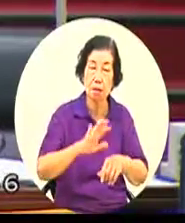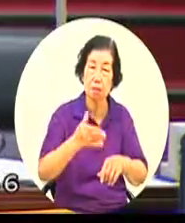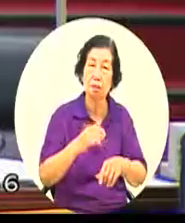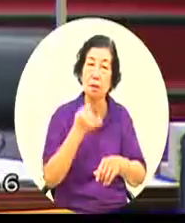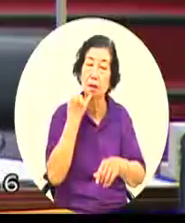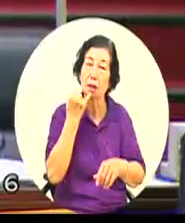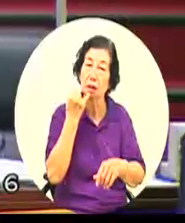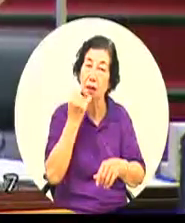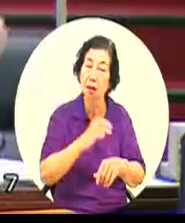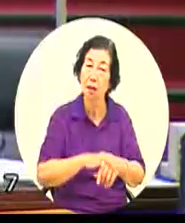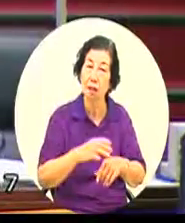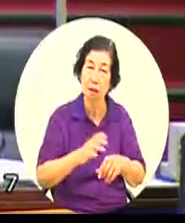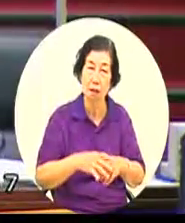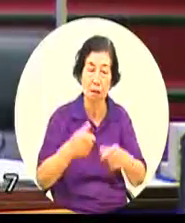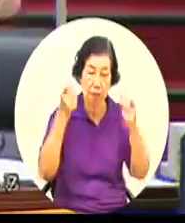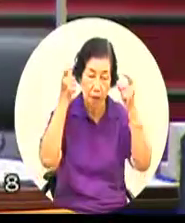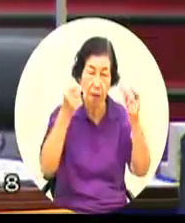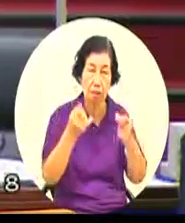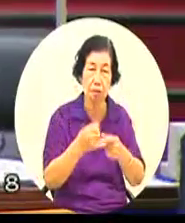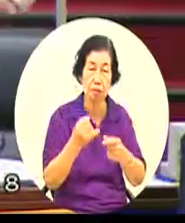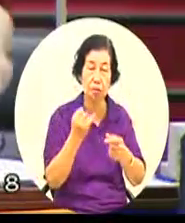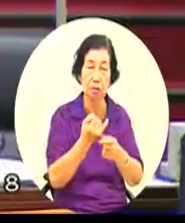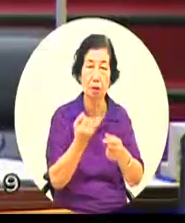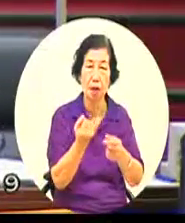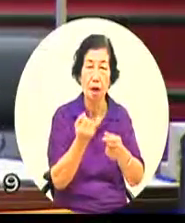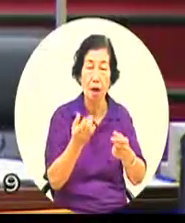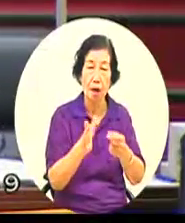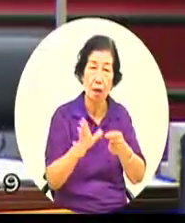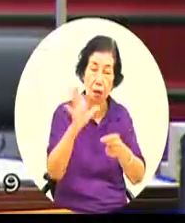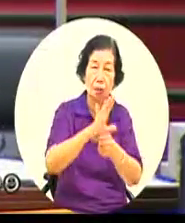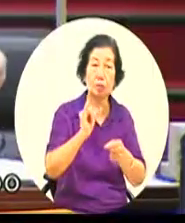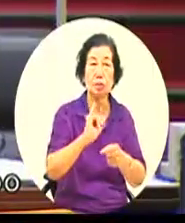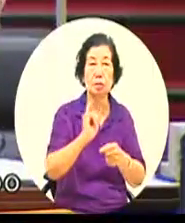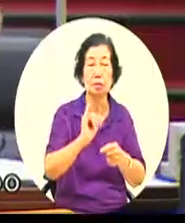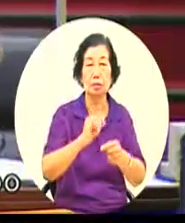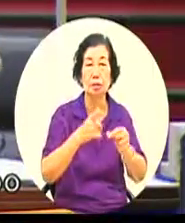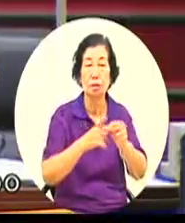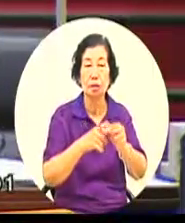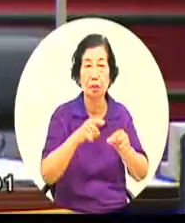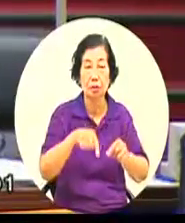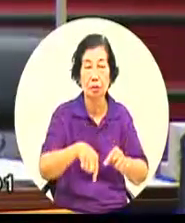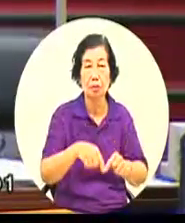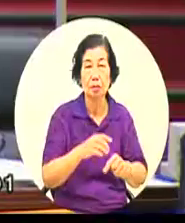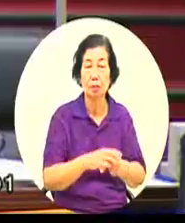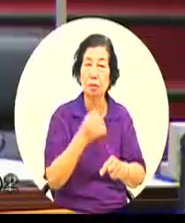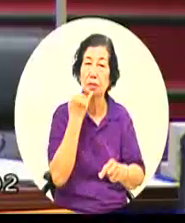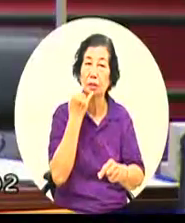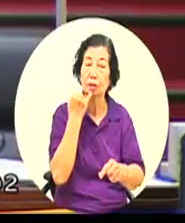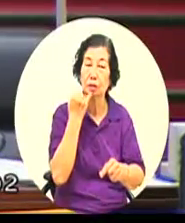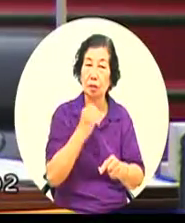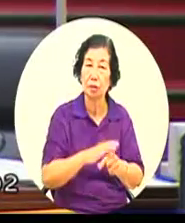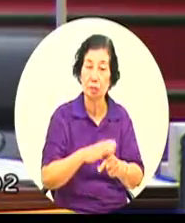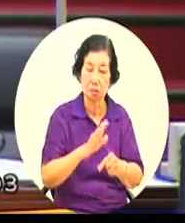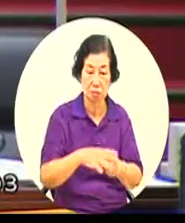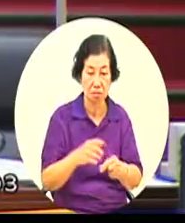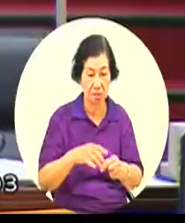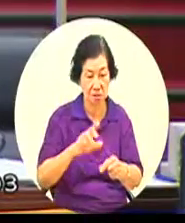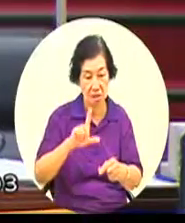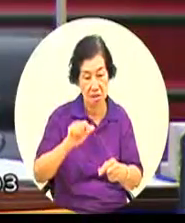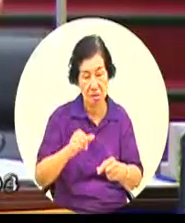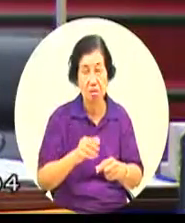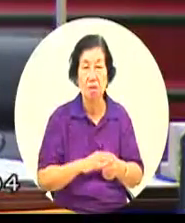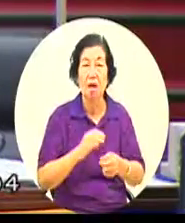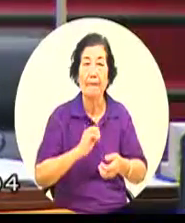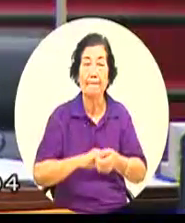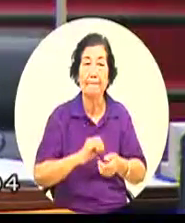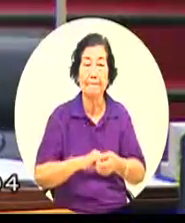师上课的。雄女那么多班英文课，不一定是最好的老师在教你的，有些老师也是不善表达的，也是有啊。但是呢，